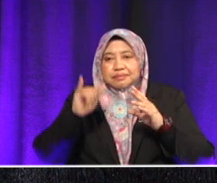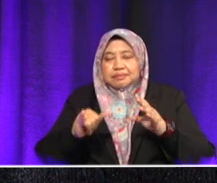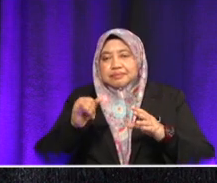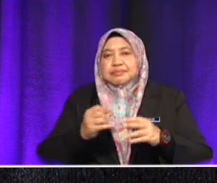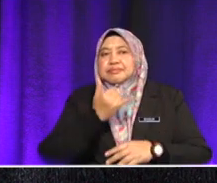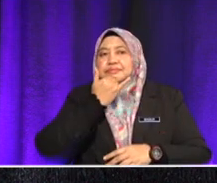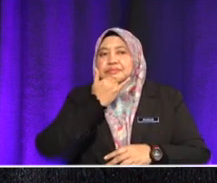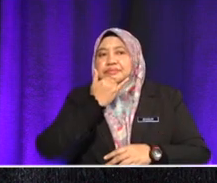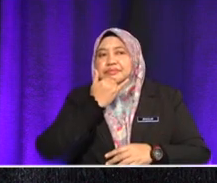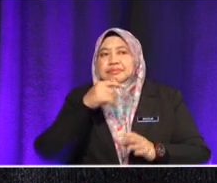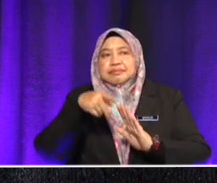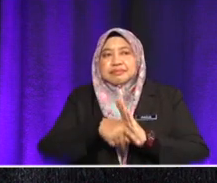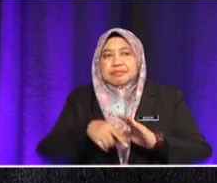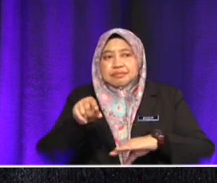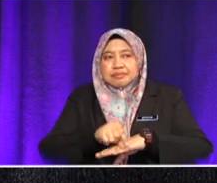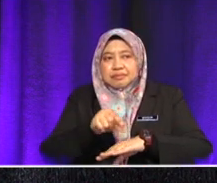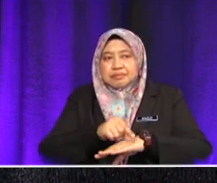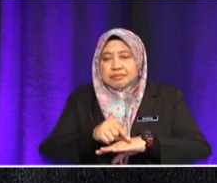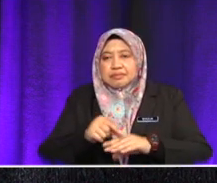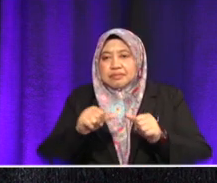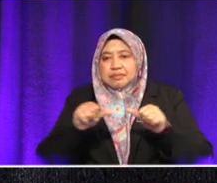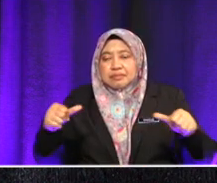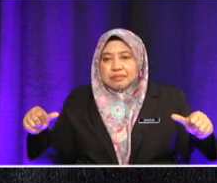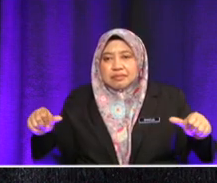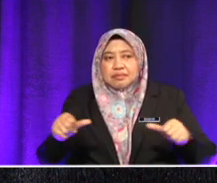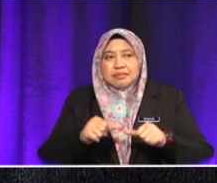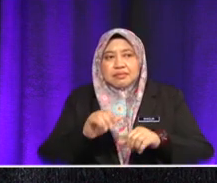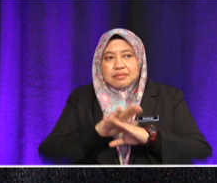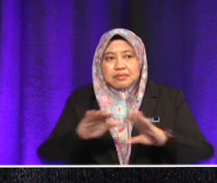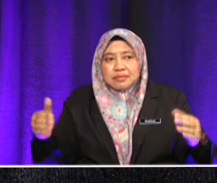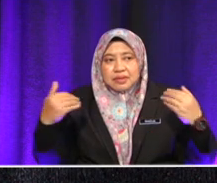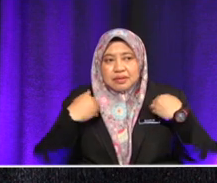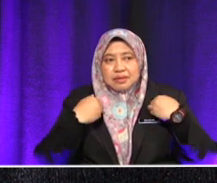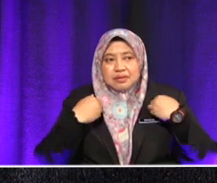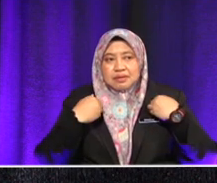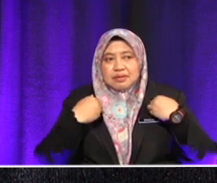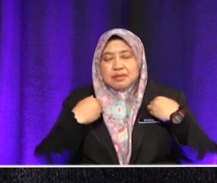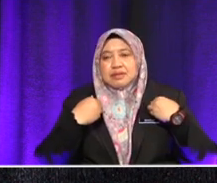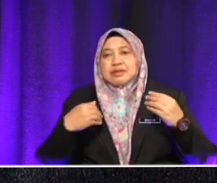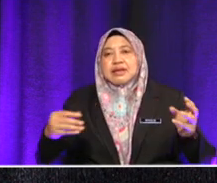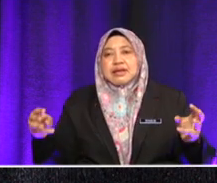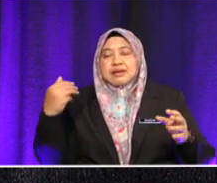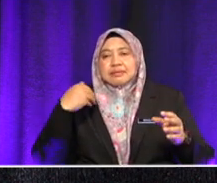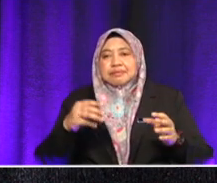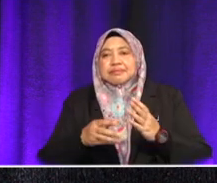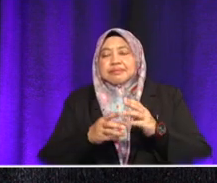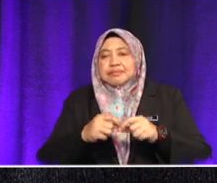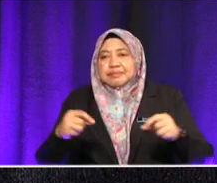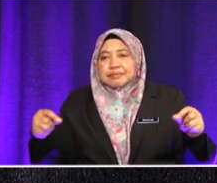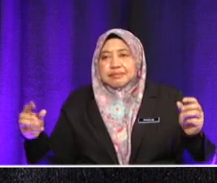penggunaan beberapa ayat yang maksudnya tidak ada penggunaan ayat majmu yang begitu